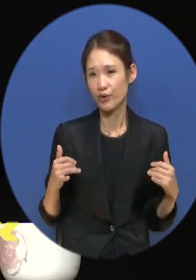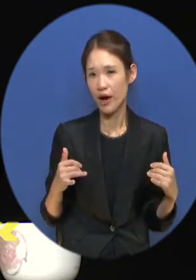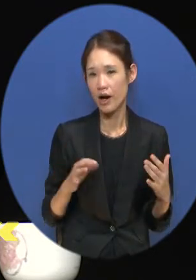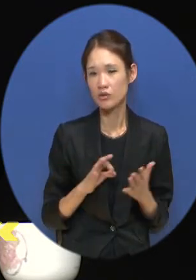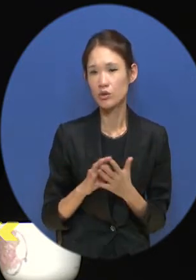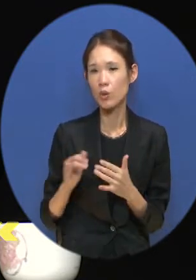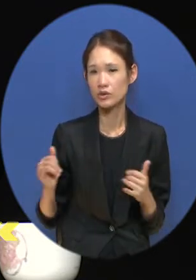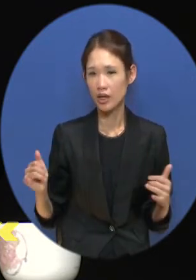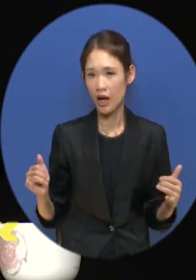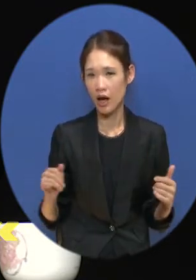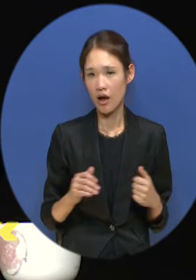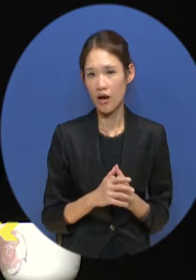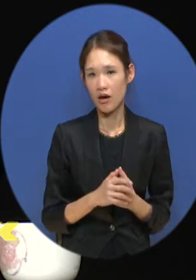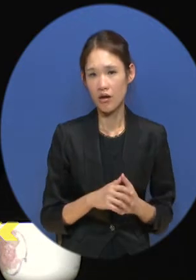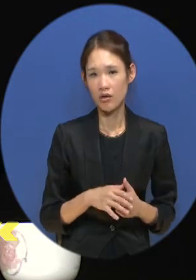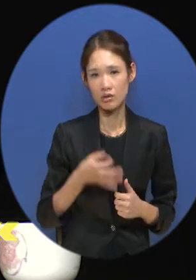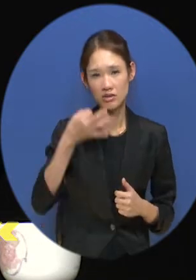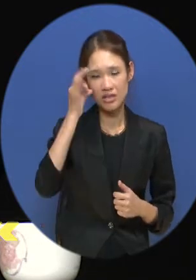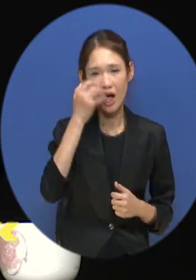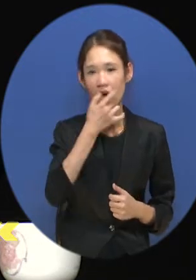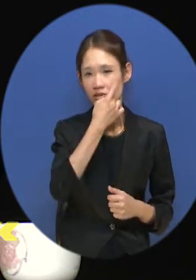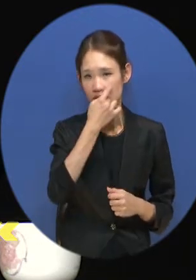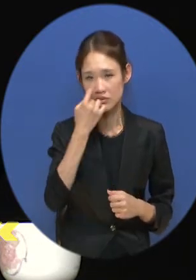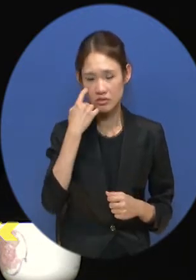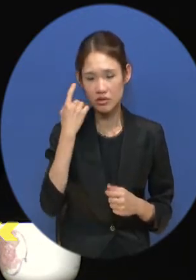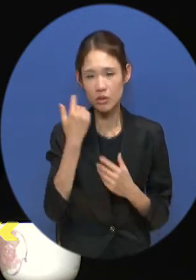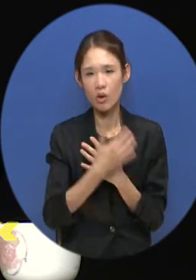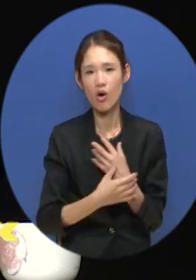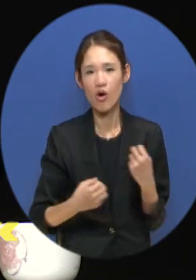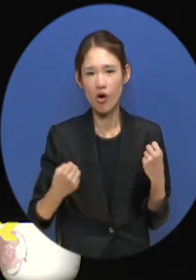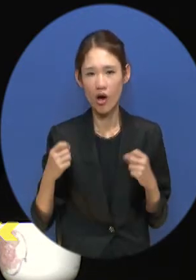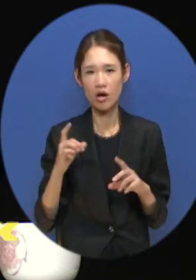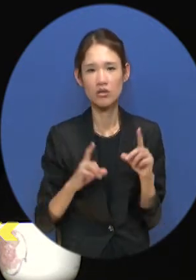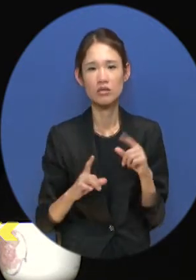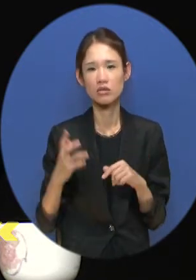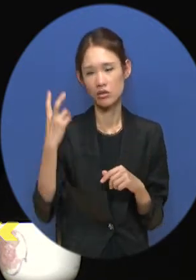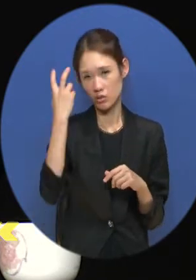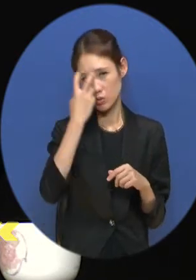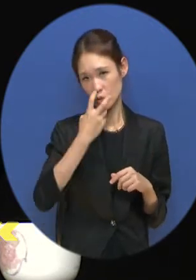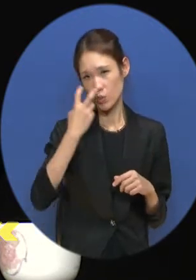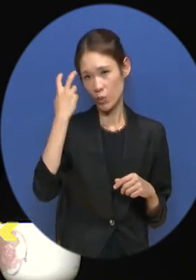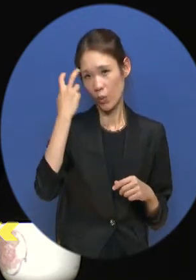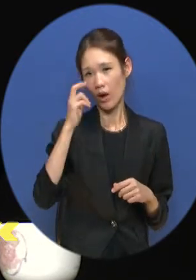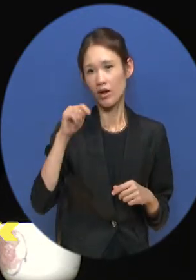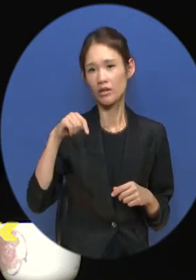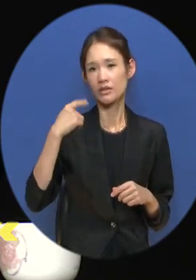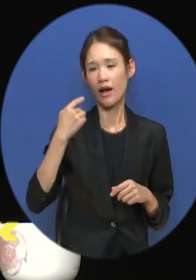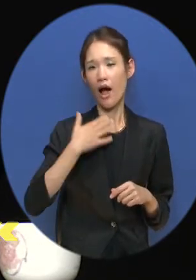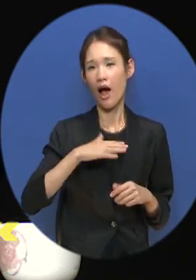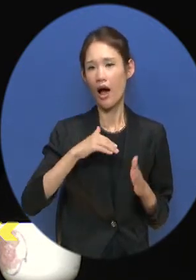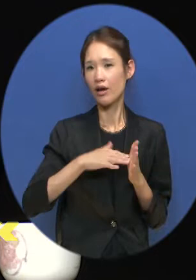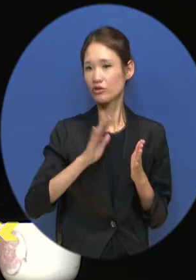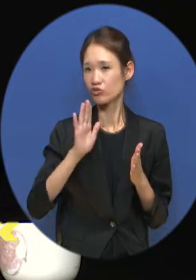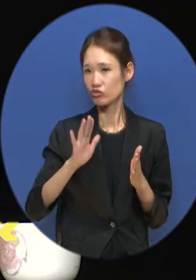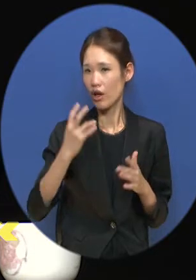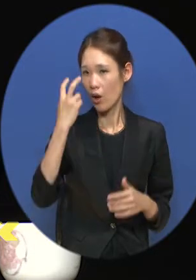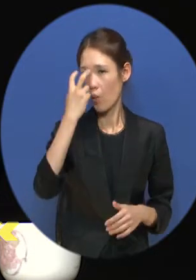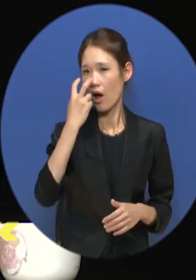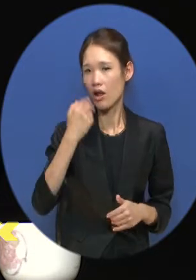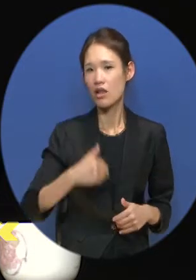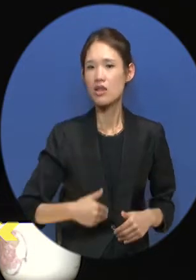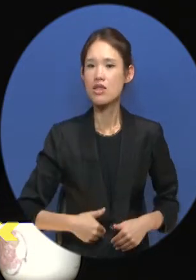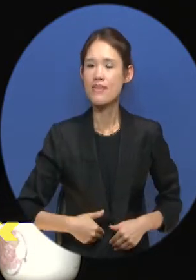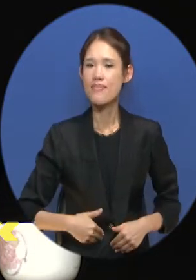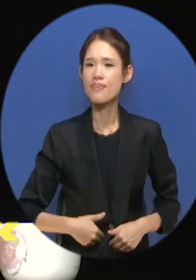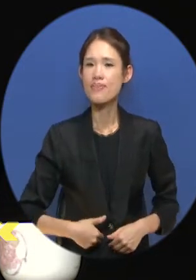거주자들 이용자들의 자각 증상 또는 건강 상태 조사 그걸 안 다음에 우리가 관리가 그렇습니다. 이렇게